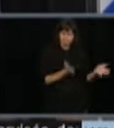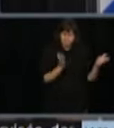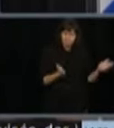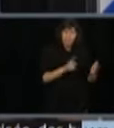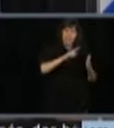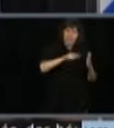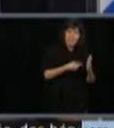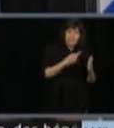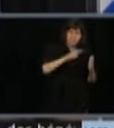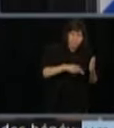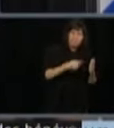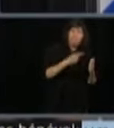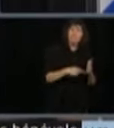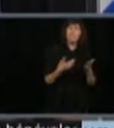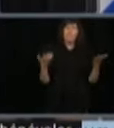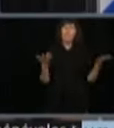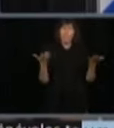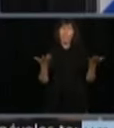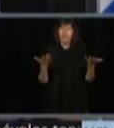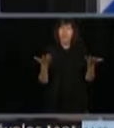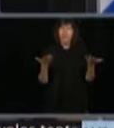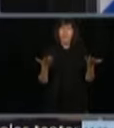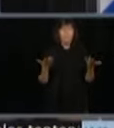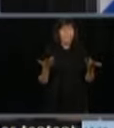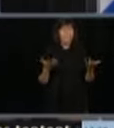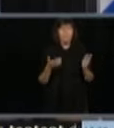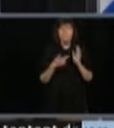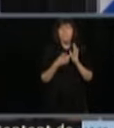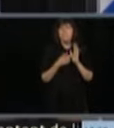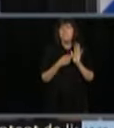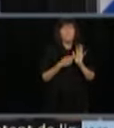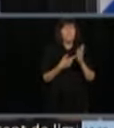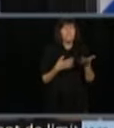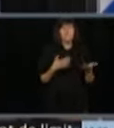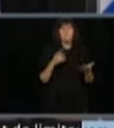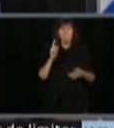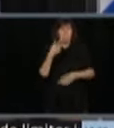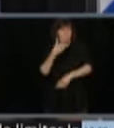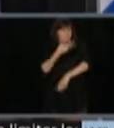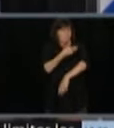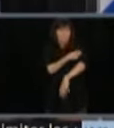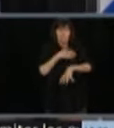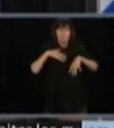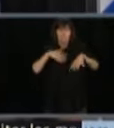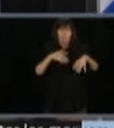l'importance, bon, ceux qui n'ont pas leur première dose, d'aller la chercher le plus vite possible,